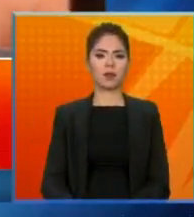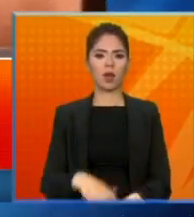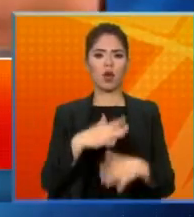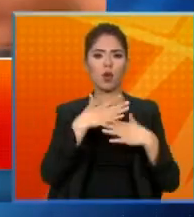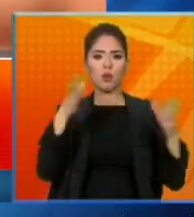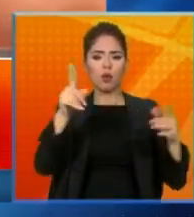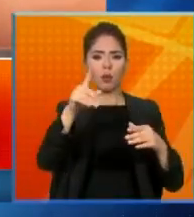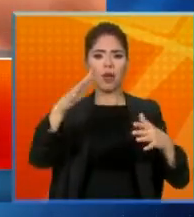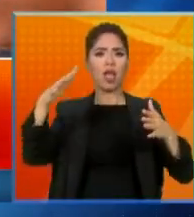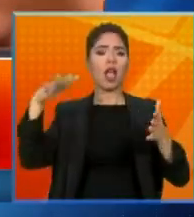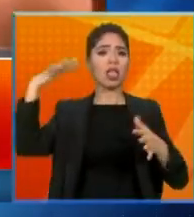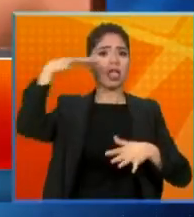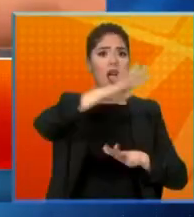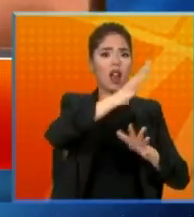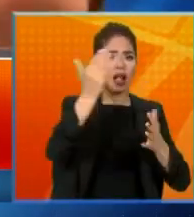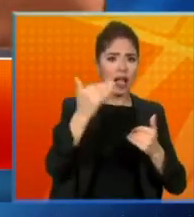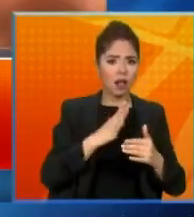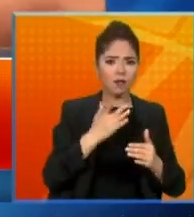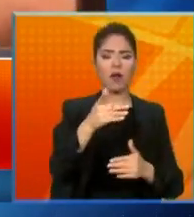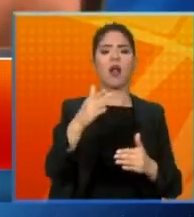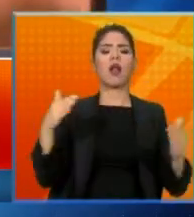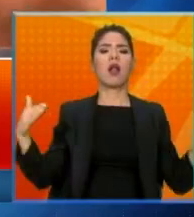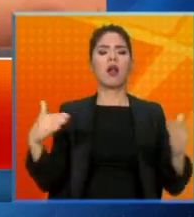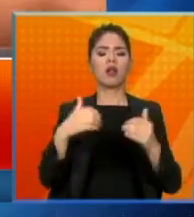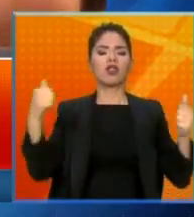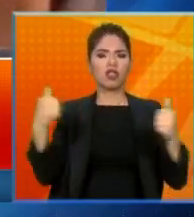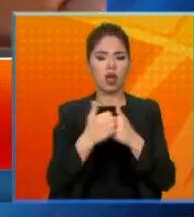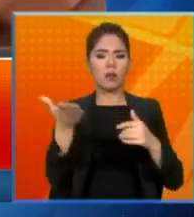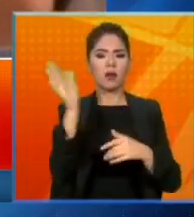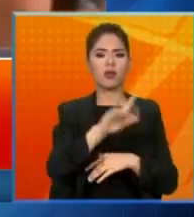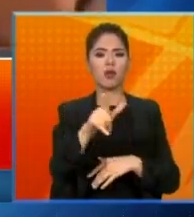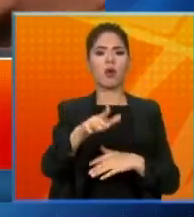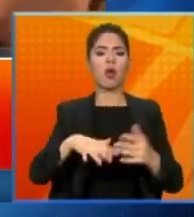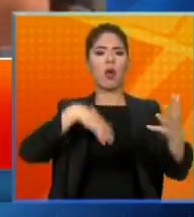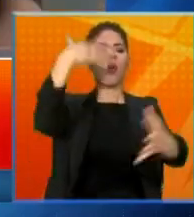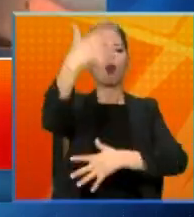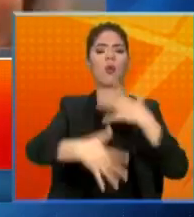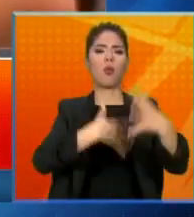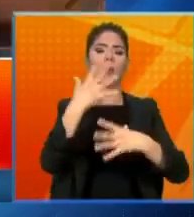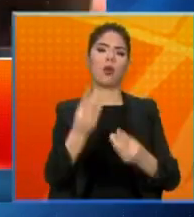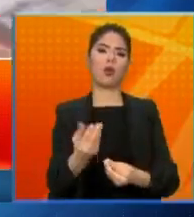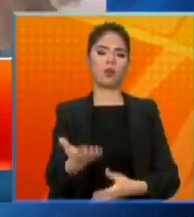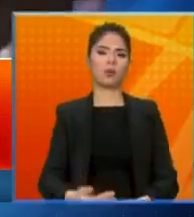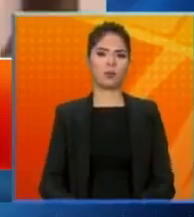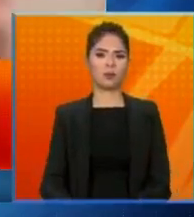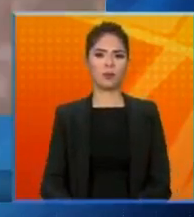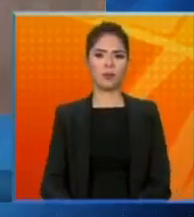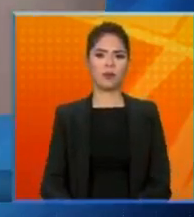Büyüklüğünü hesaplayamadıkları dalgayla botun burnu suya çarpıyor ve bir anda alabora oluyorlar.